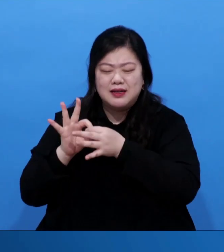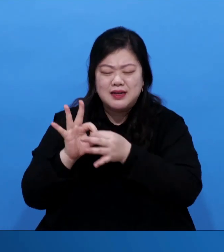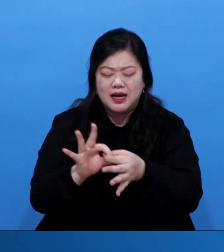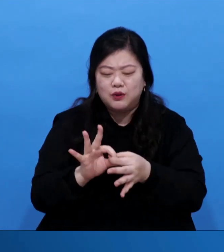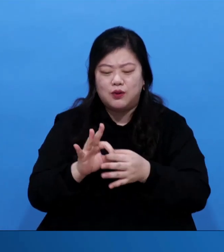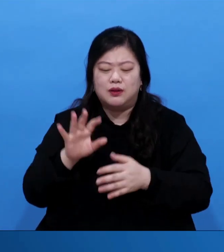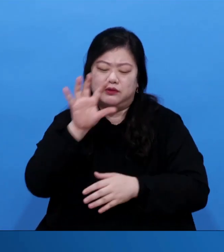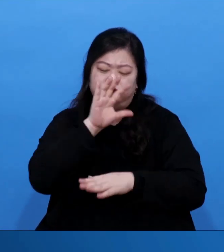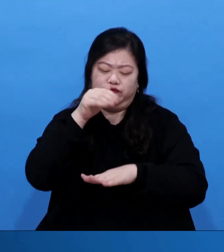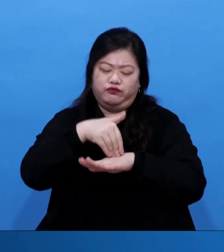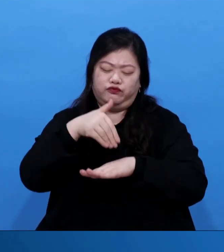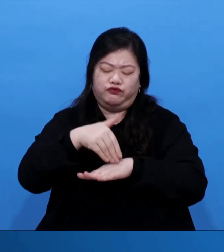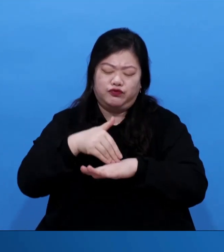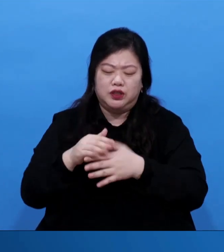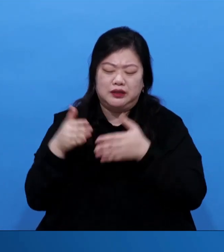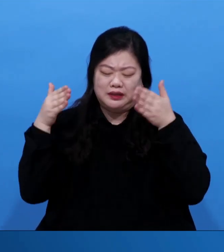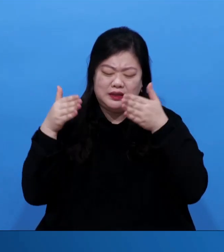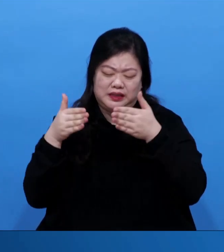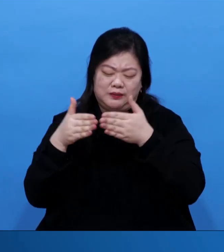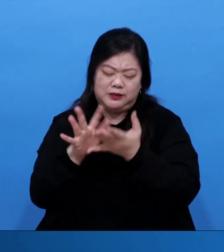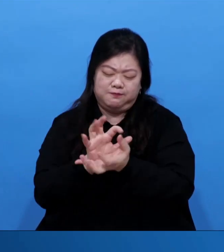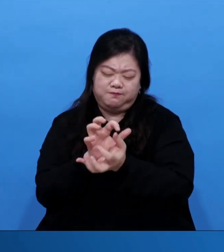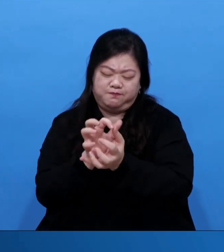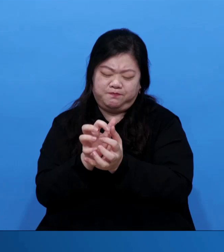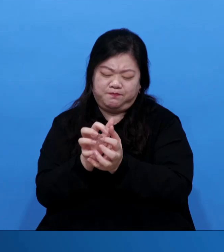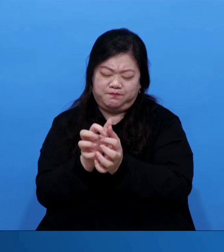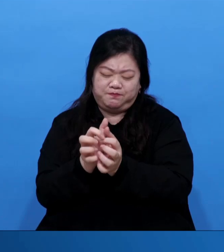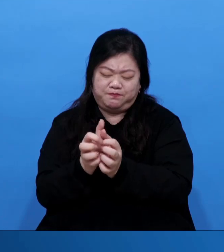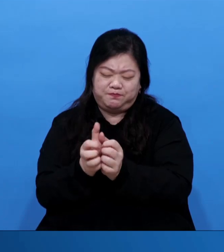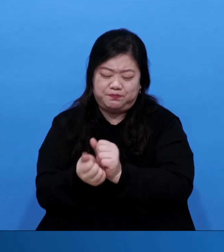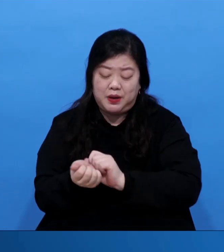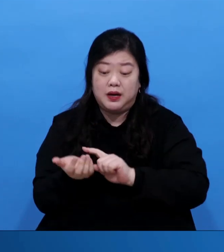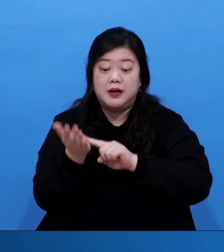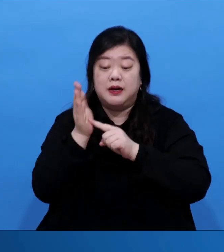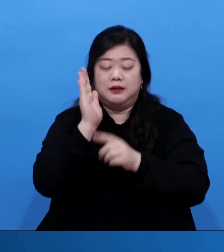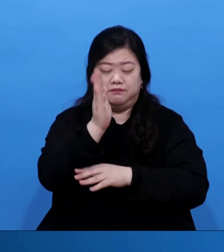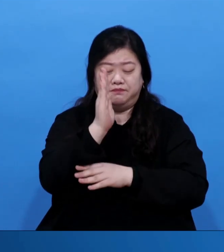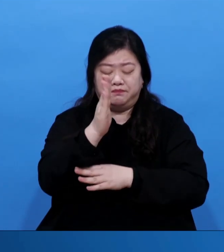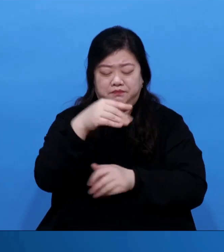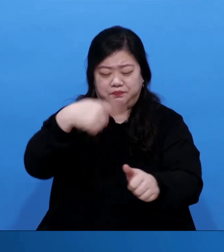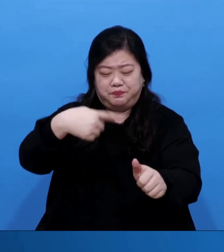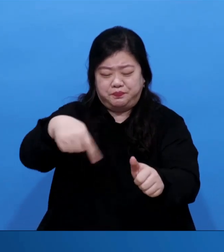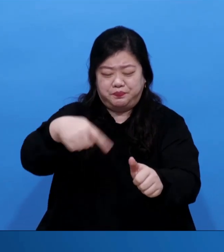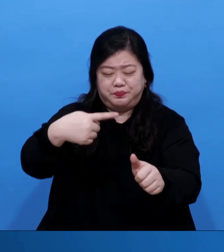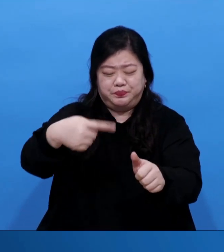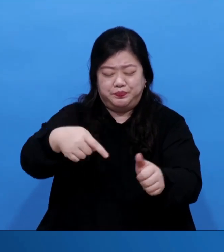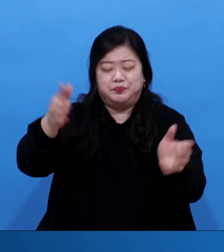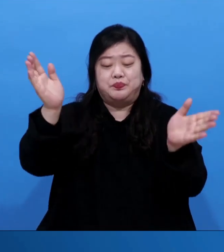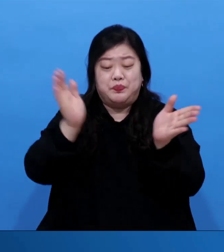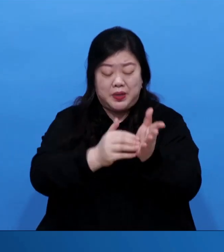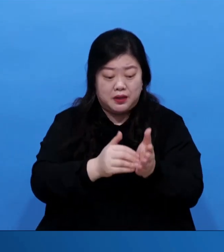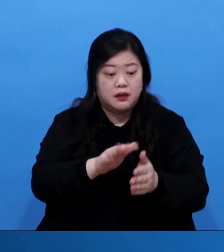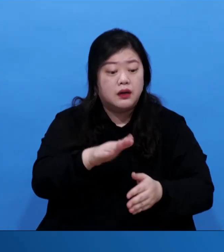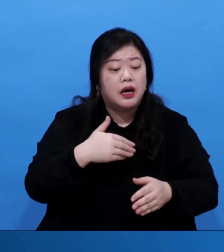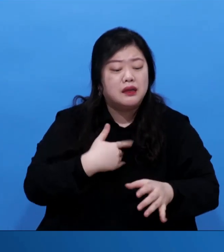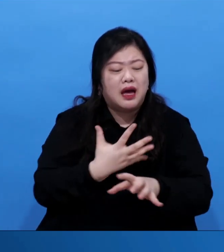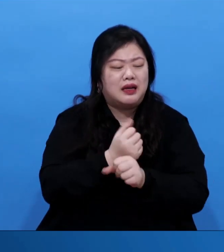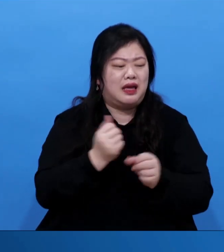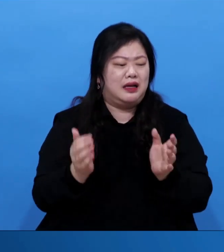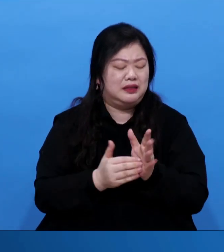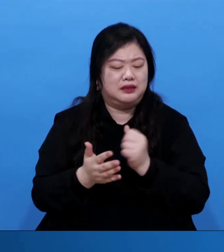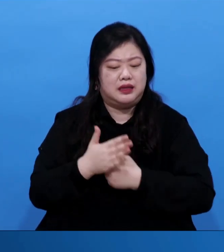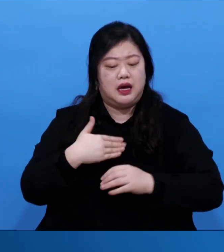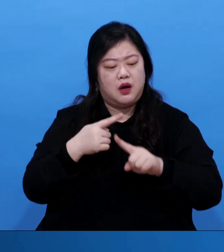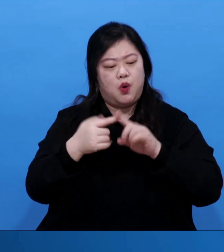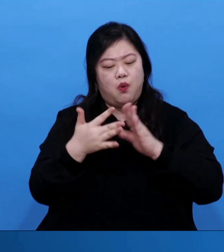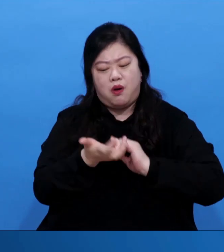30 days, I told them every day. 한 명도 우리 교회 오지 마라. I don't want a single one of you to follow me to the new church. 그 다 내가 전도 제자들이라. I'd all